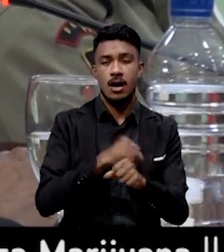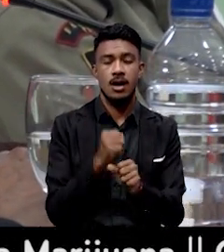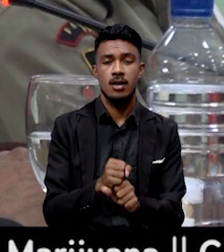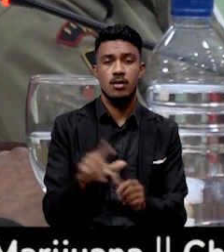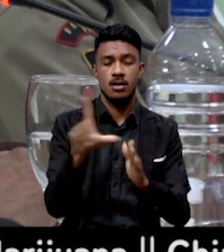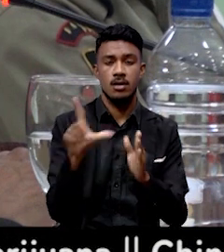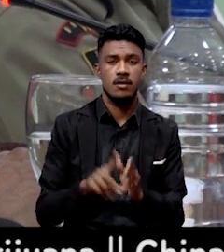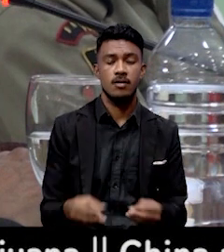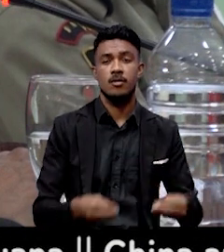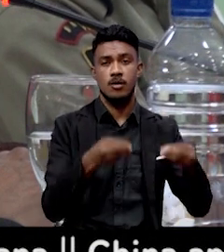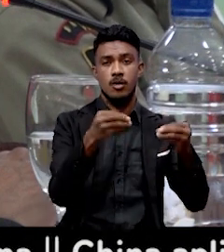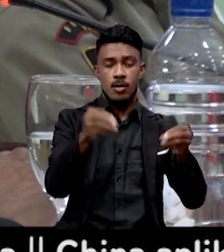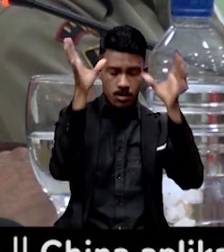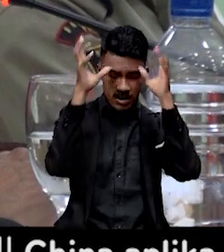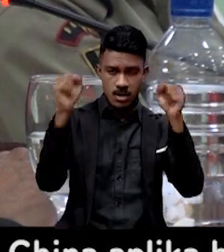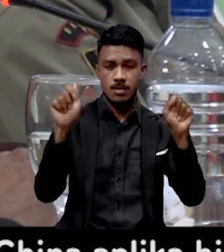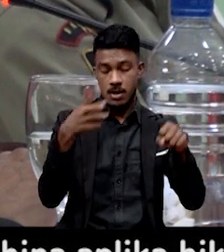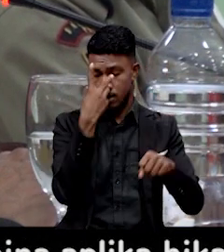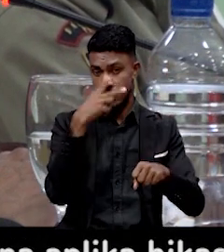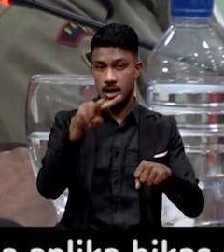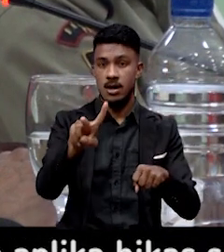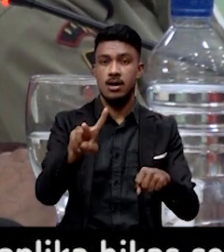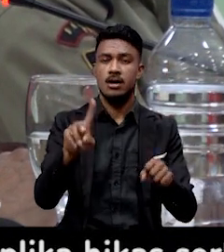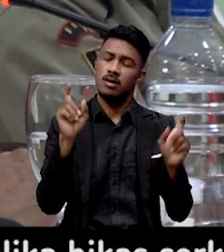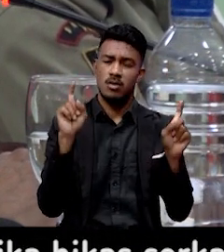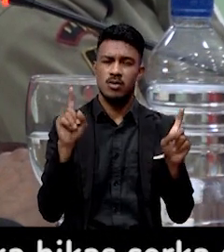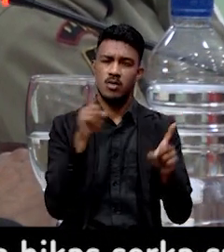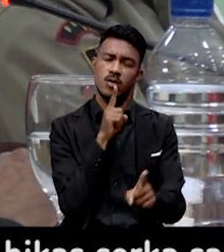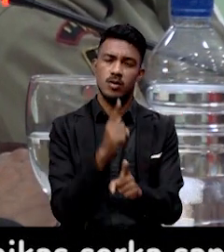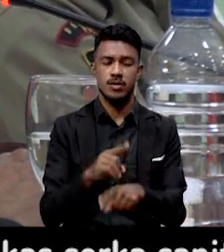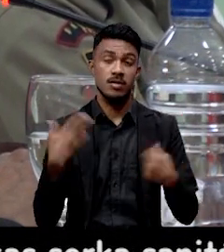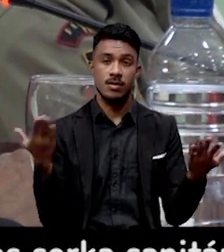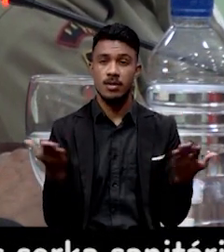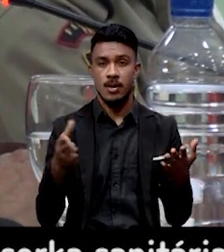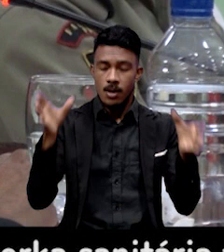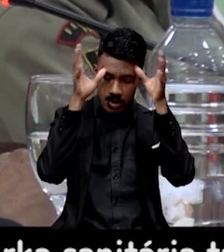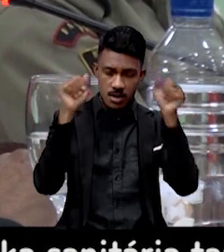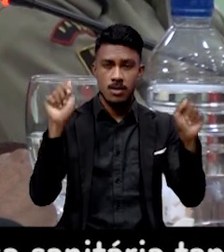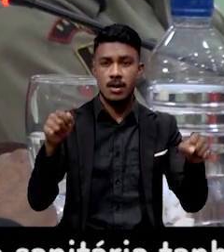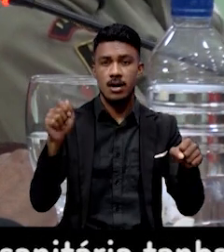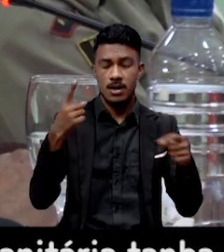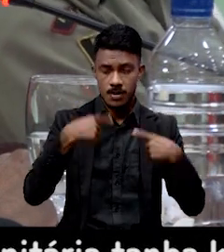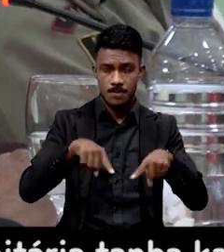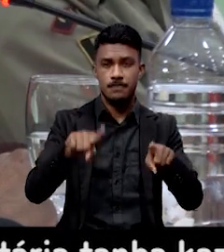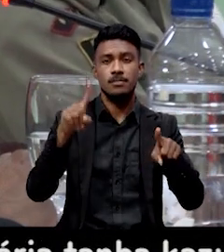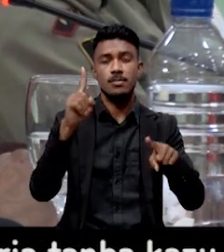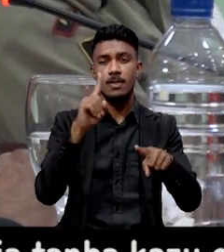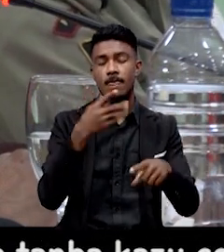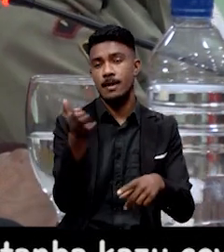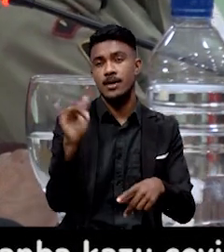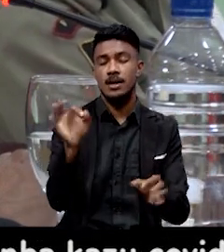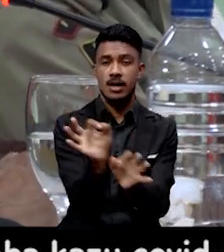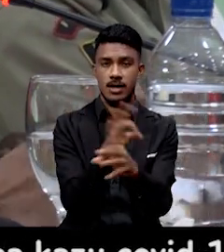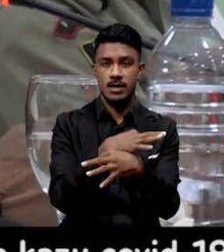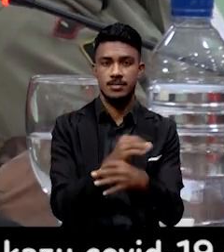presiden sehari. Beneficiar dulu kan lah beneficiar. Bisa presiden terbet, harus kafir level bahaya. Siap, kau nak